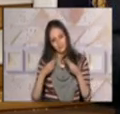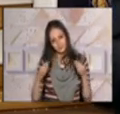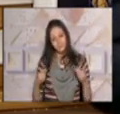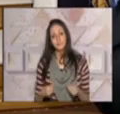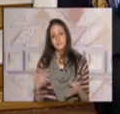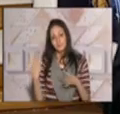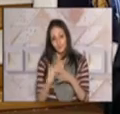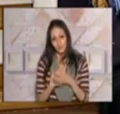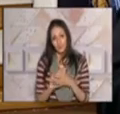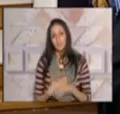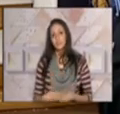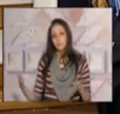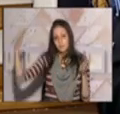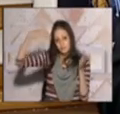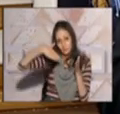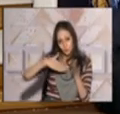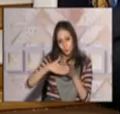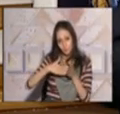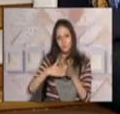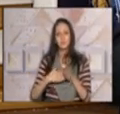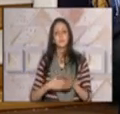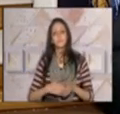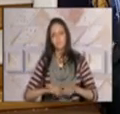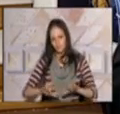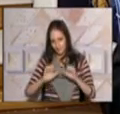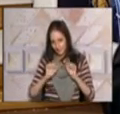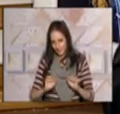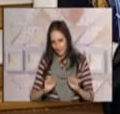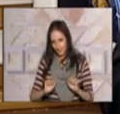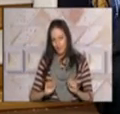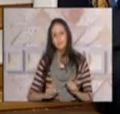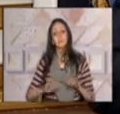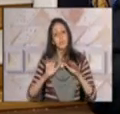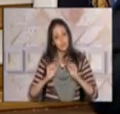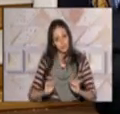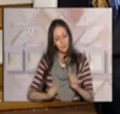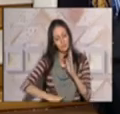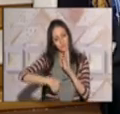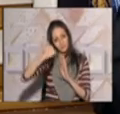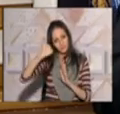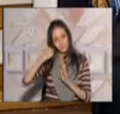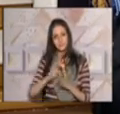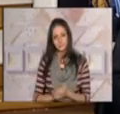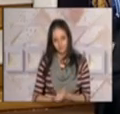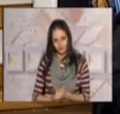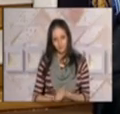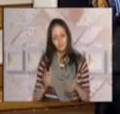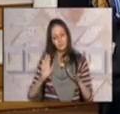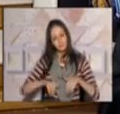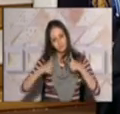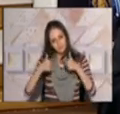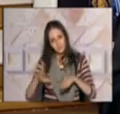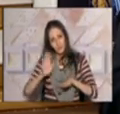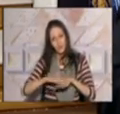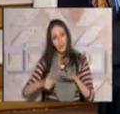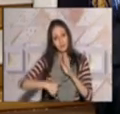نوصل لجهاز إداري كفء وفعال وفي إطار الحوكمة اللي احنا شاطرين فيها بقى في السنوات الأخيرة بنطبقها على أفضل ما